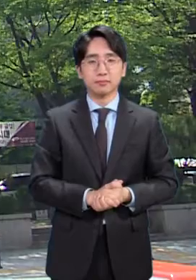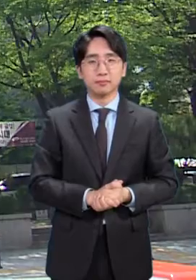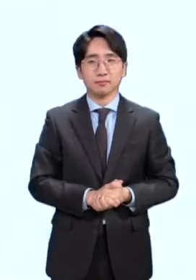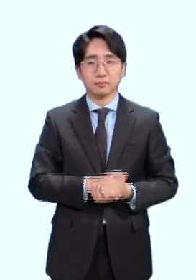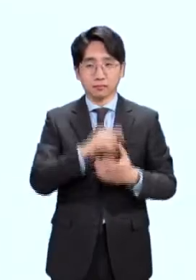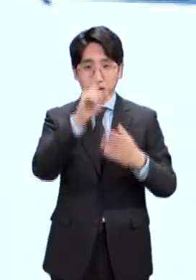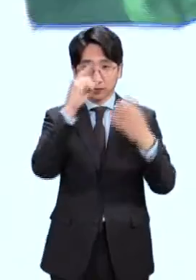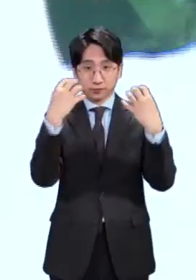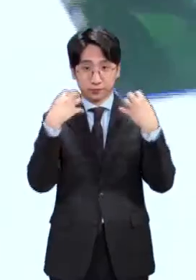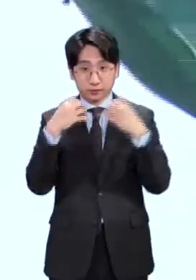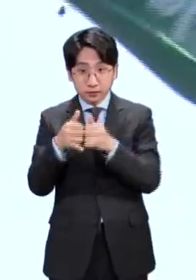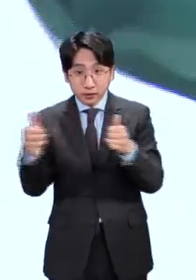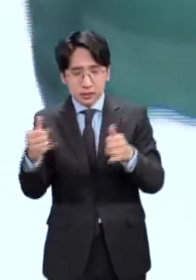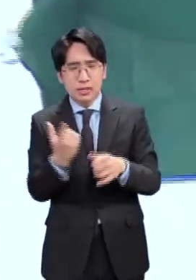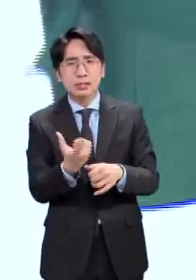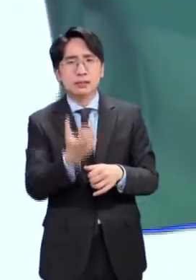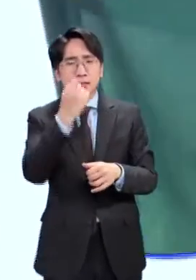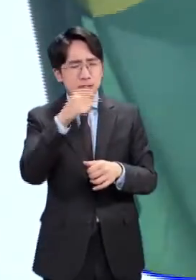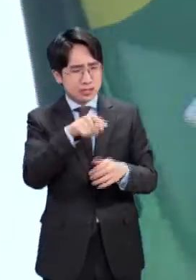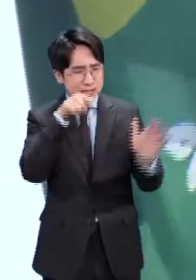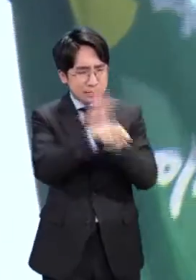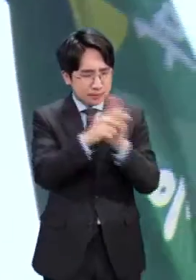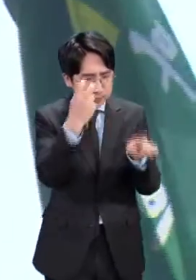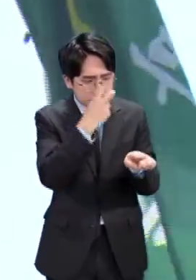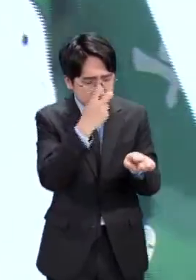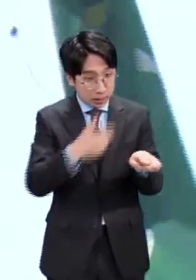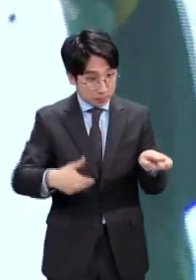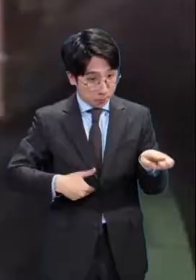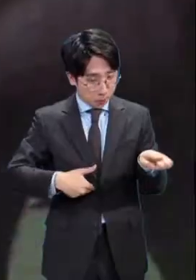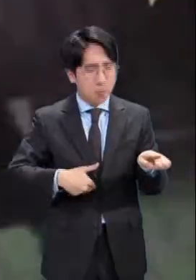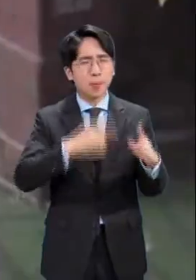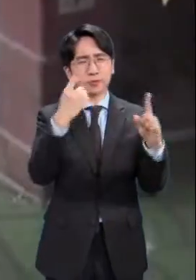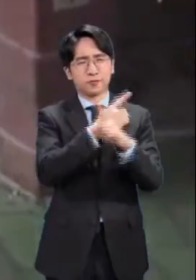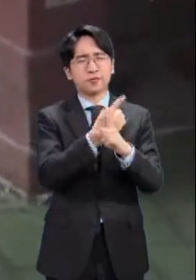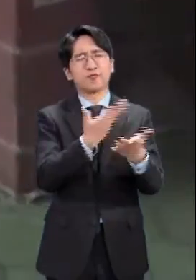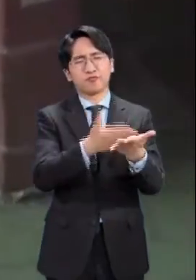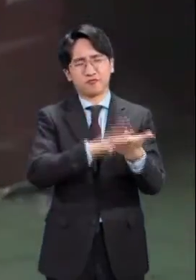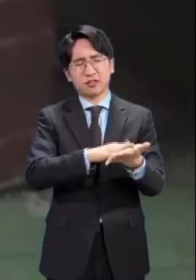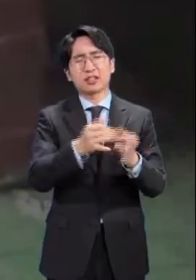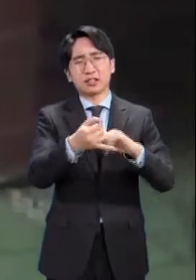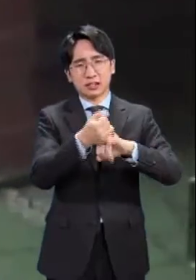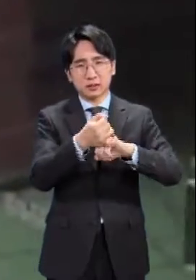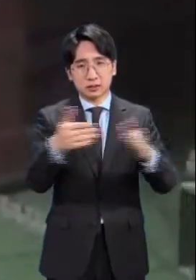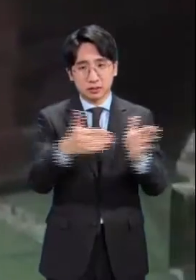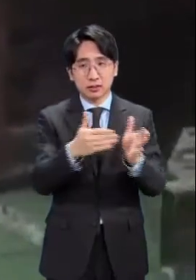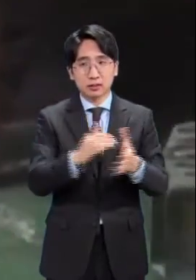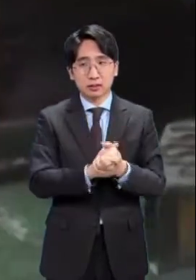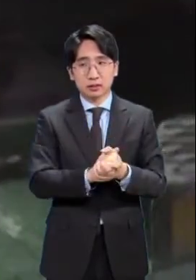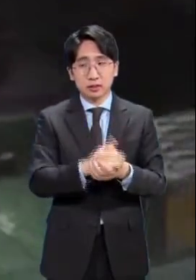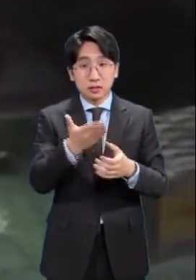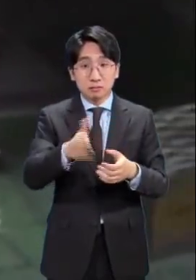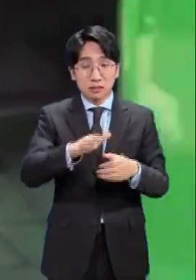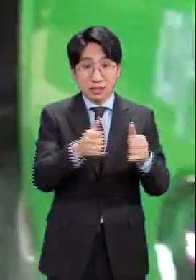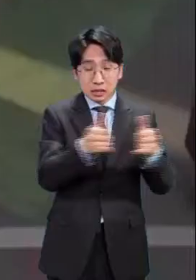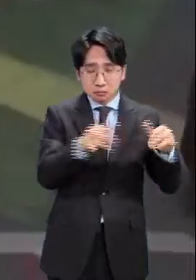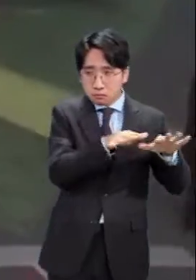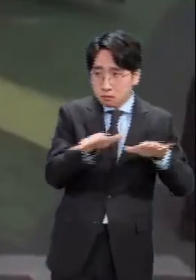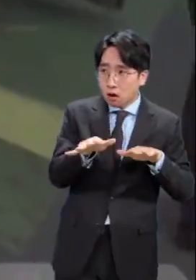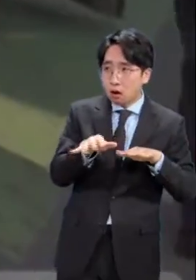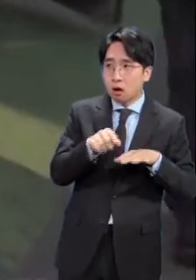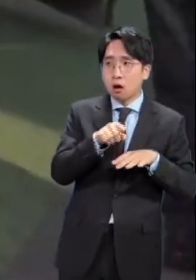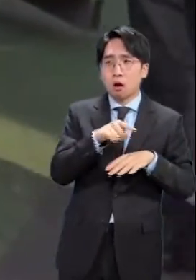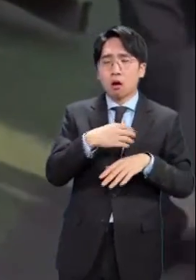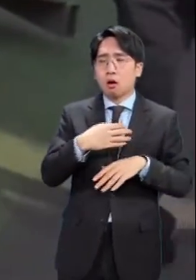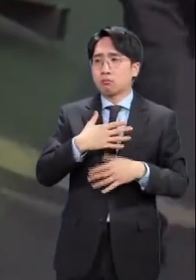하수관을 조사해 필요할 경우 보수하겠다고 밝혔습니다. 그러나 주택가 한복판에 생긴 싱크홀에 대한 불안감은